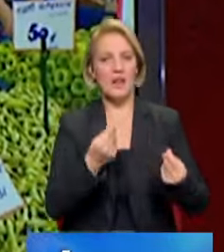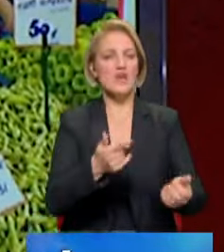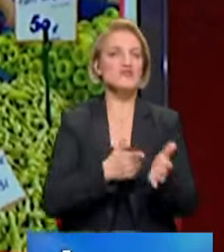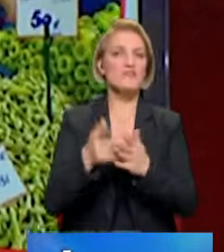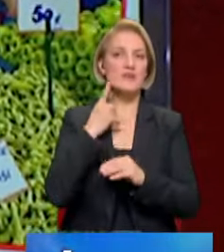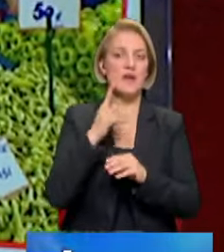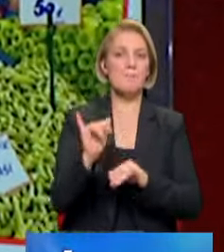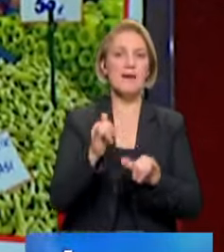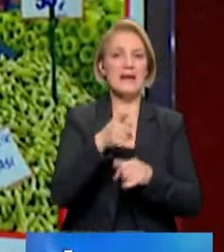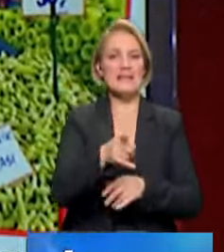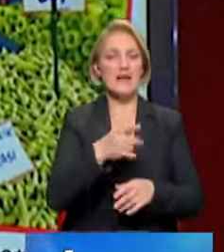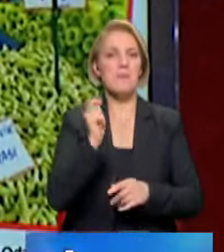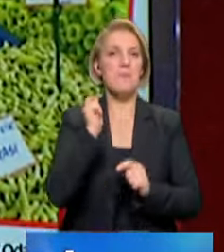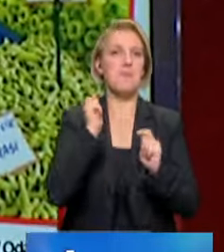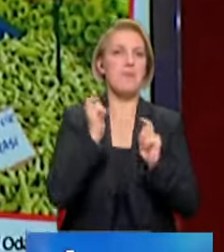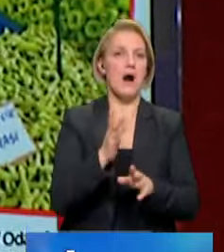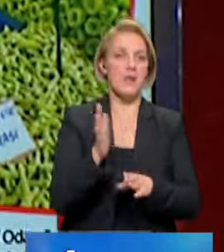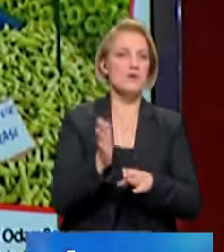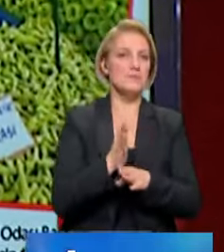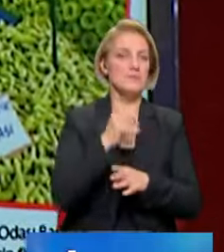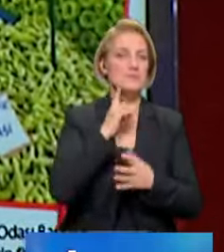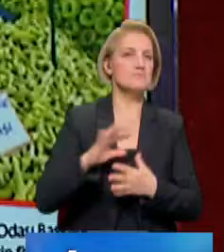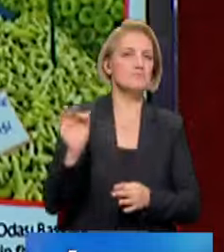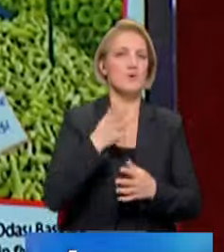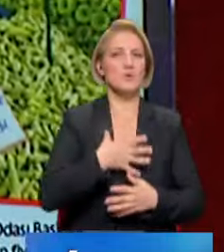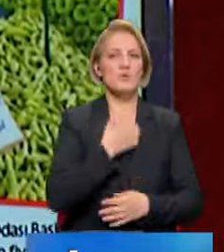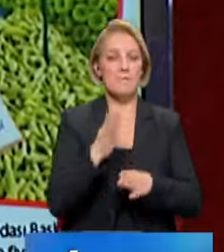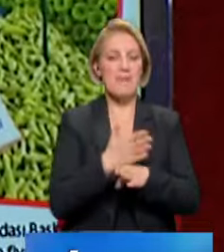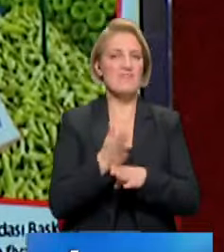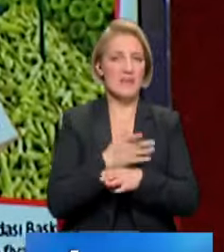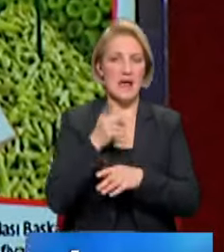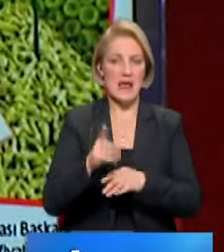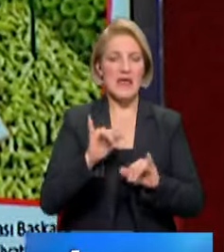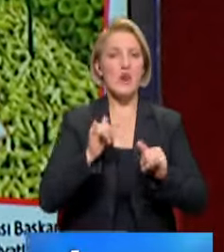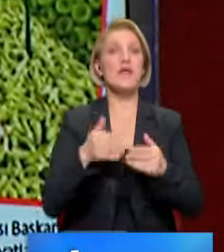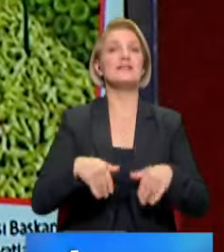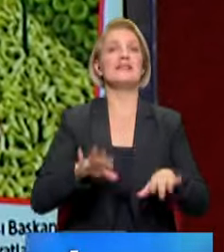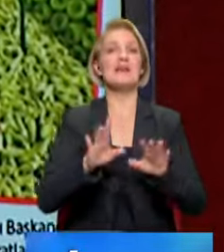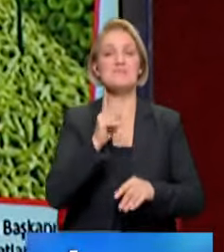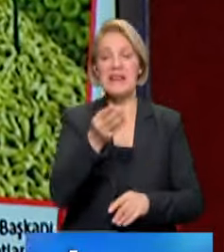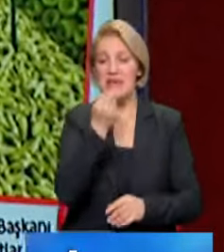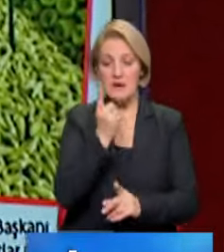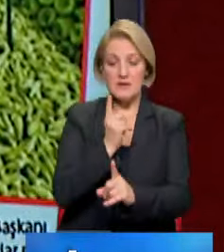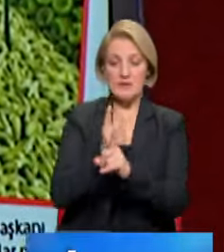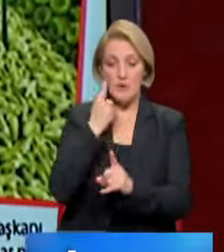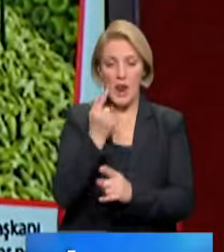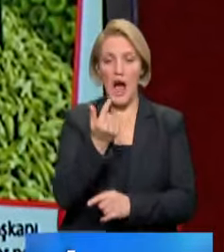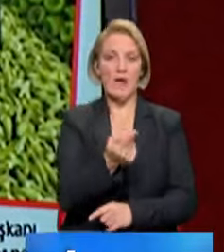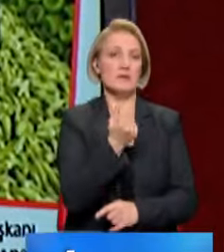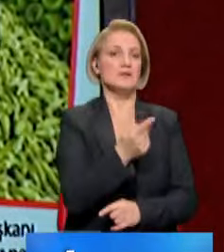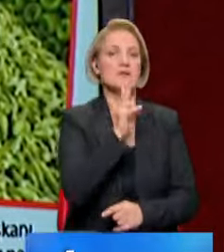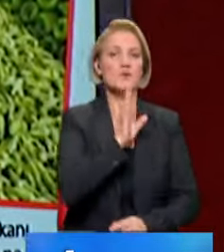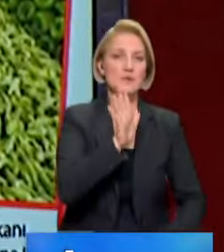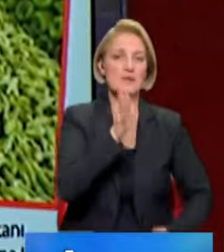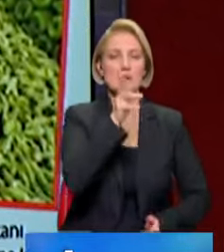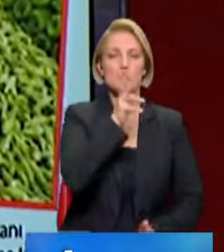çiftçiyi, marketlerde ise cep yakan fiyatlarıyla tüketiciyi üzen meyve ve sebzeler artık kiloyla değil, bir yemeklik olacak şekilde